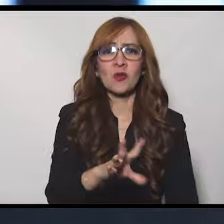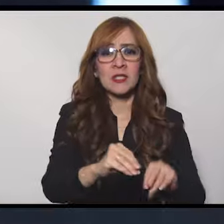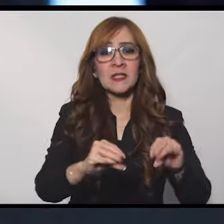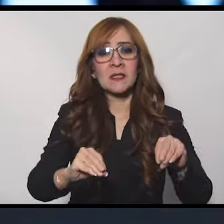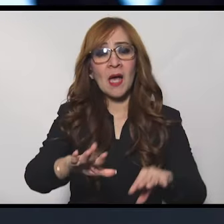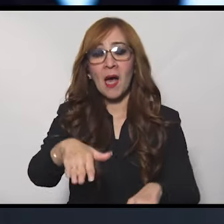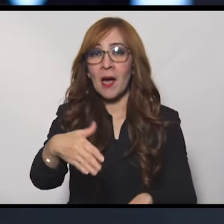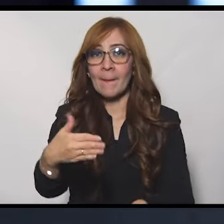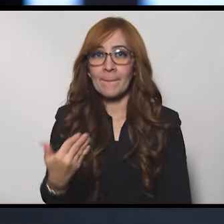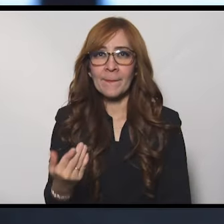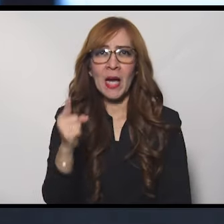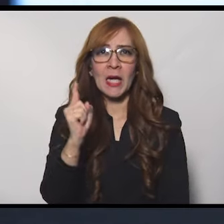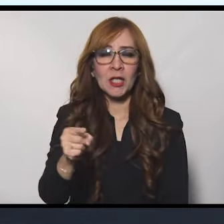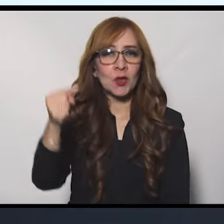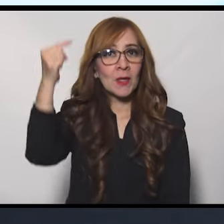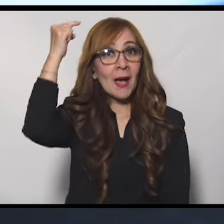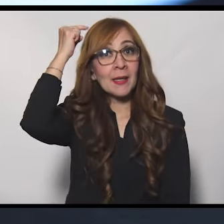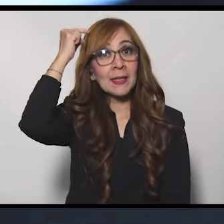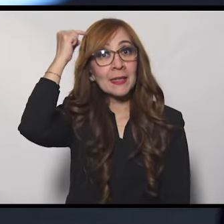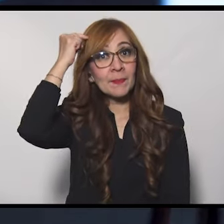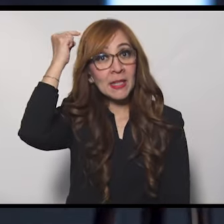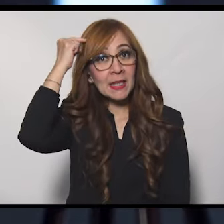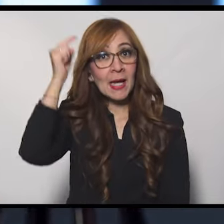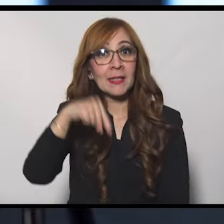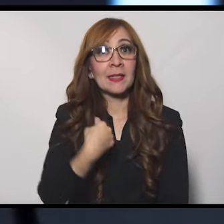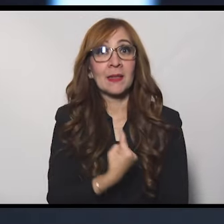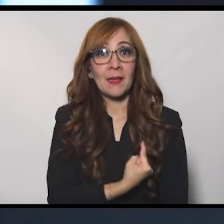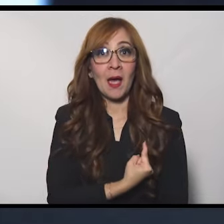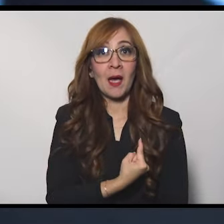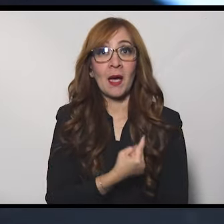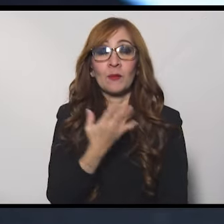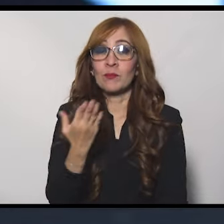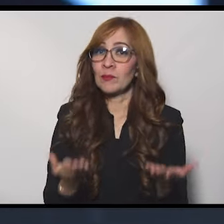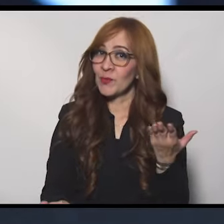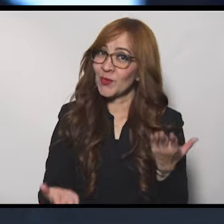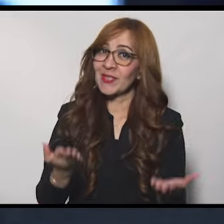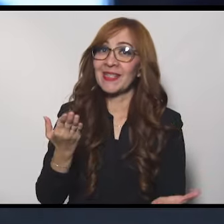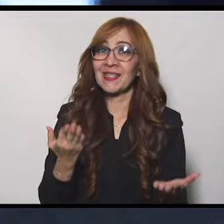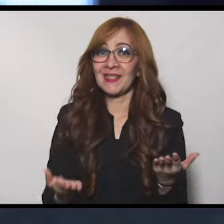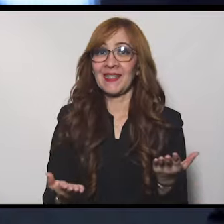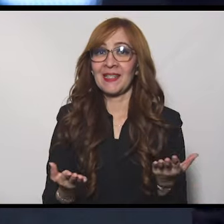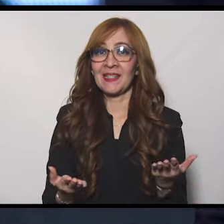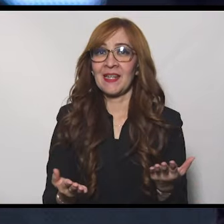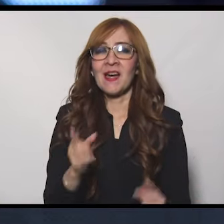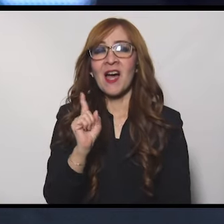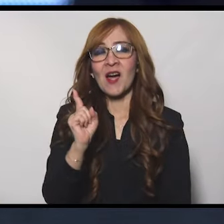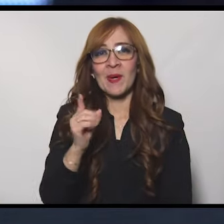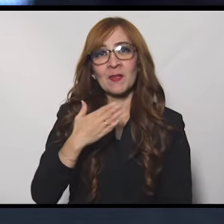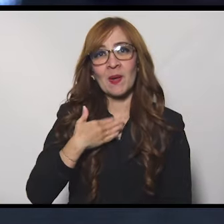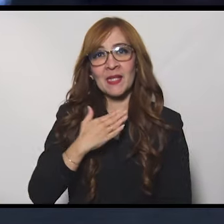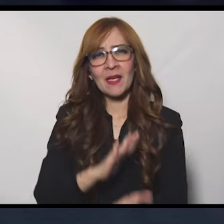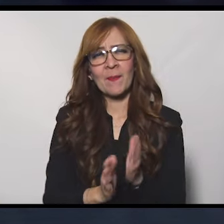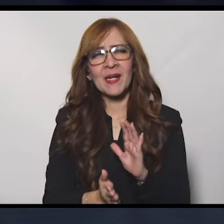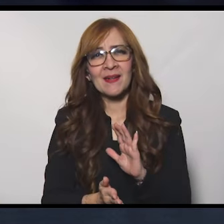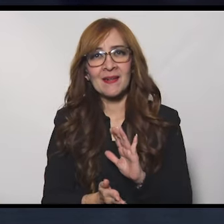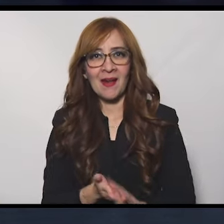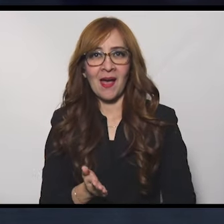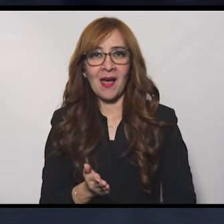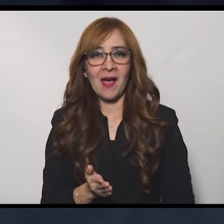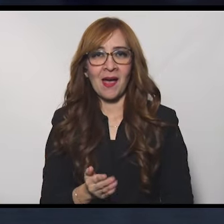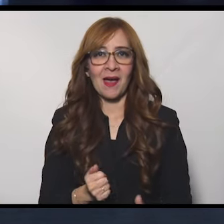ngerjain apa? Itu yang ada di dalam pikirannya kita, Bapak Ibu. Mungkin. Karena saya pernah berada di posisi